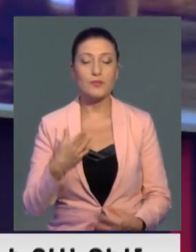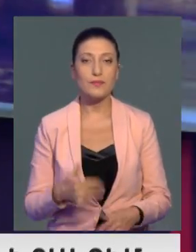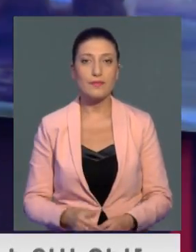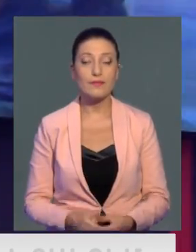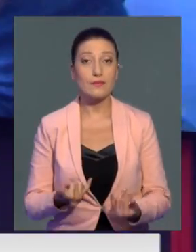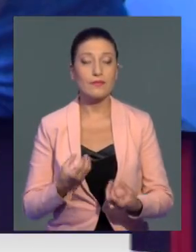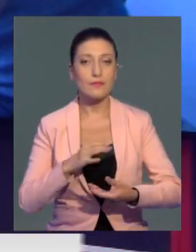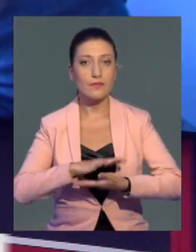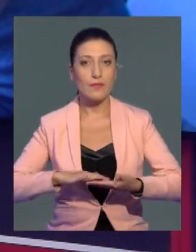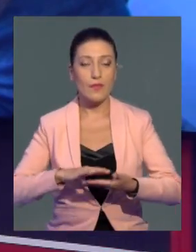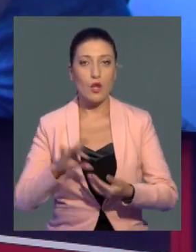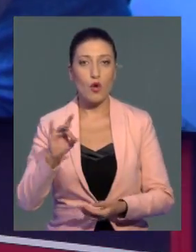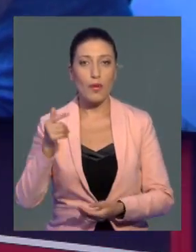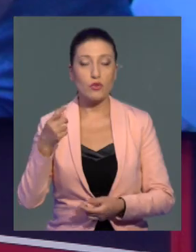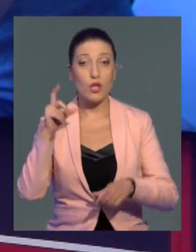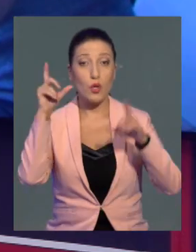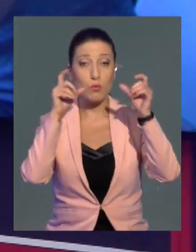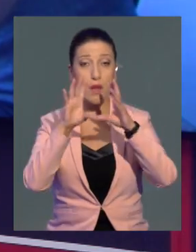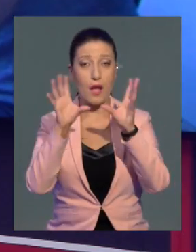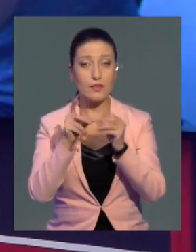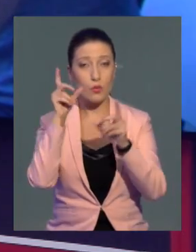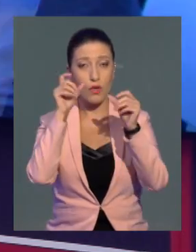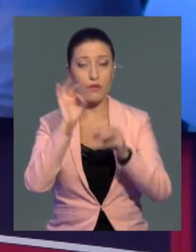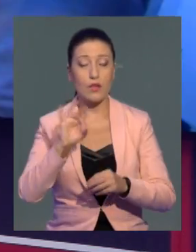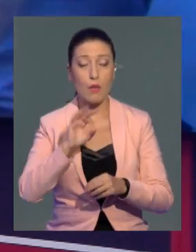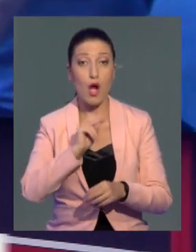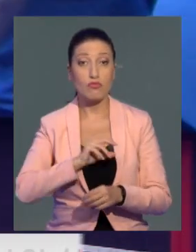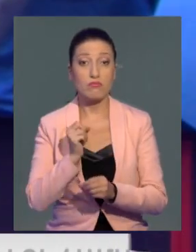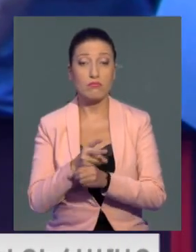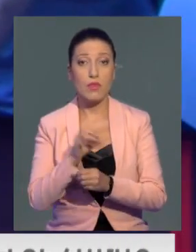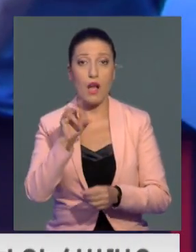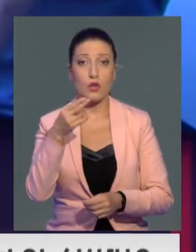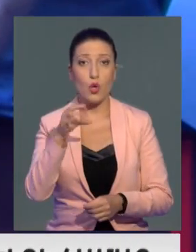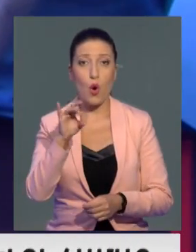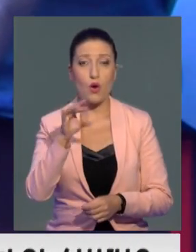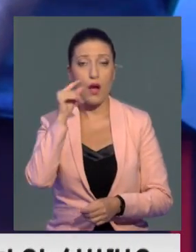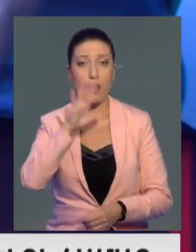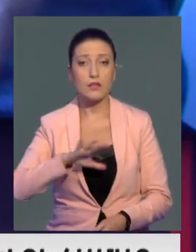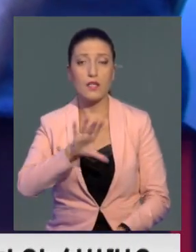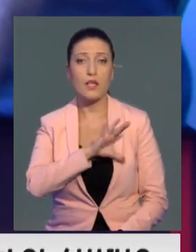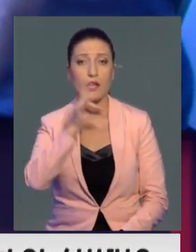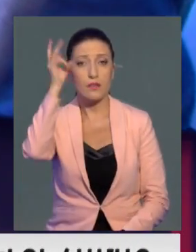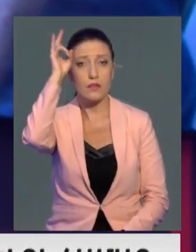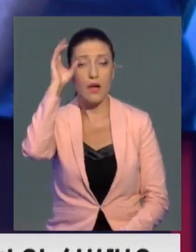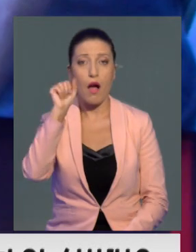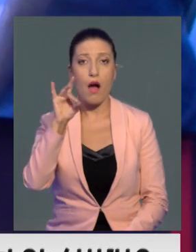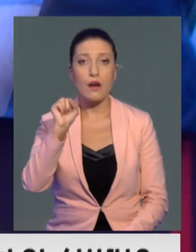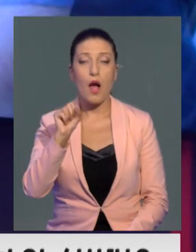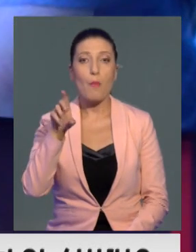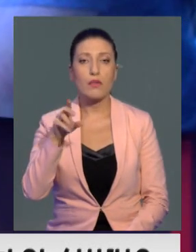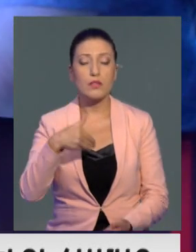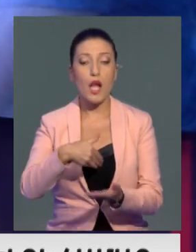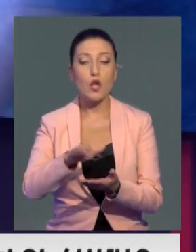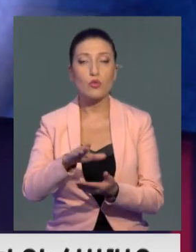շարունակենք։ Ռոբերտ Քոչարյանի հետ լուսանկարվելու համար աշխատանքից ազատված Անդորայում Հայաստանի արդեն նախկին պատվո հյուպատոս Արա Բաղդասարյանը հերքում